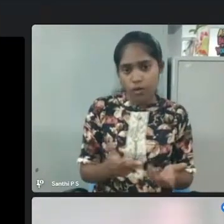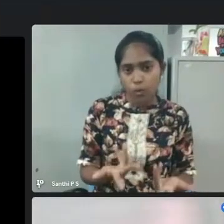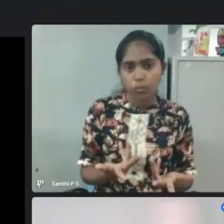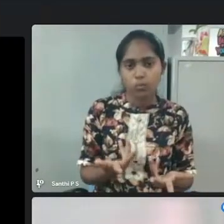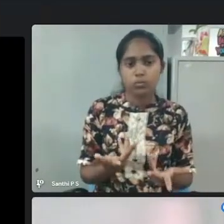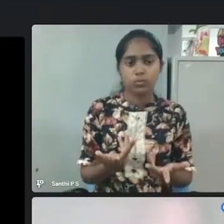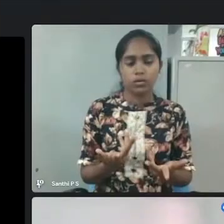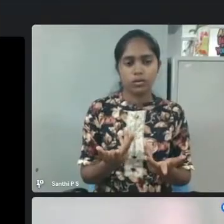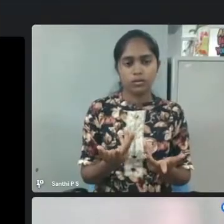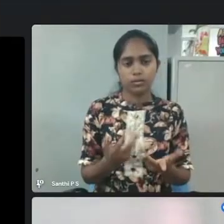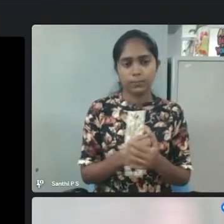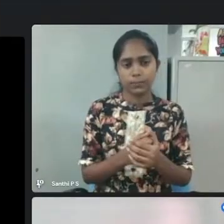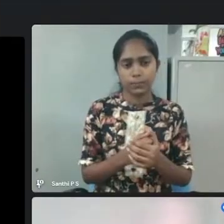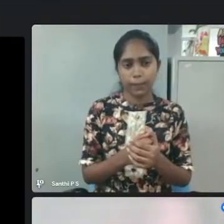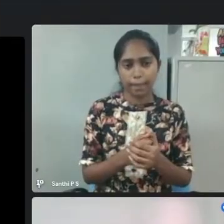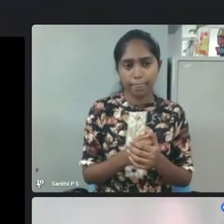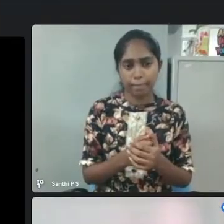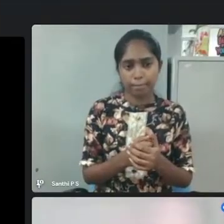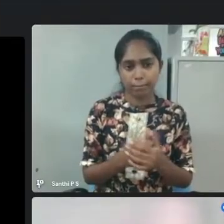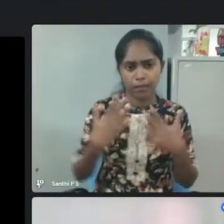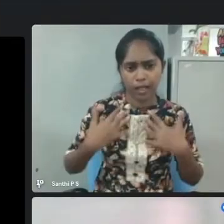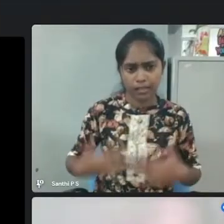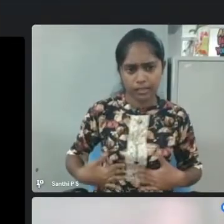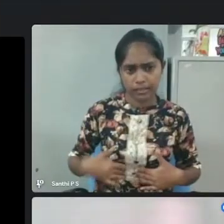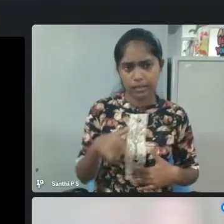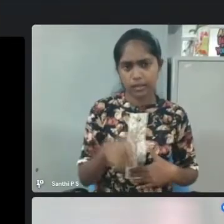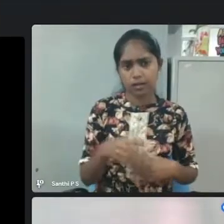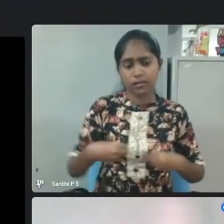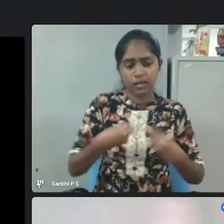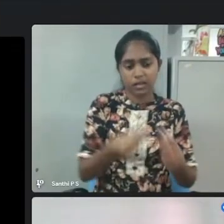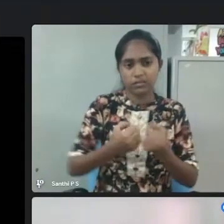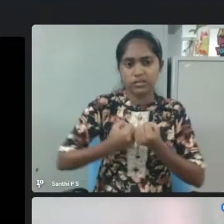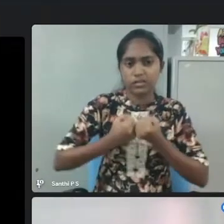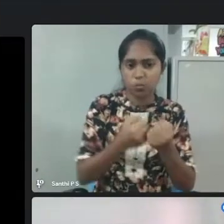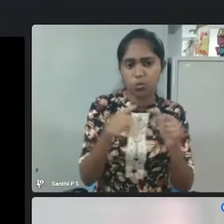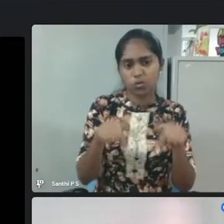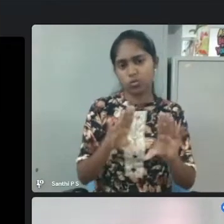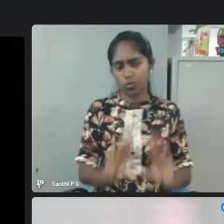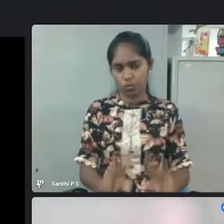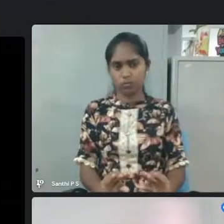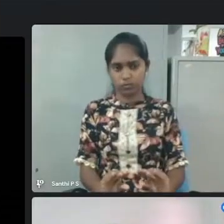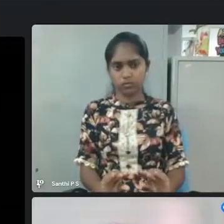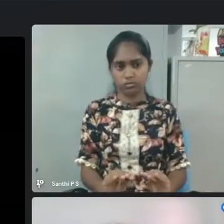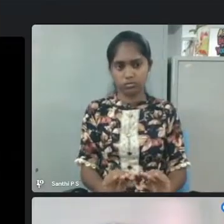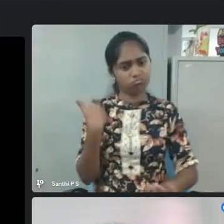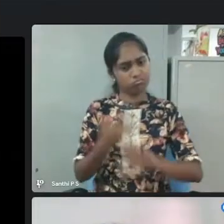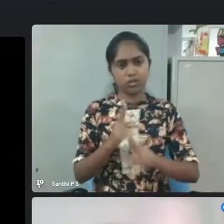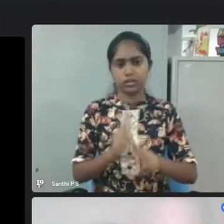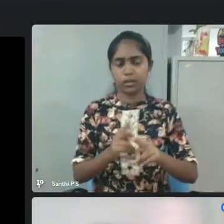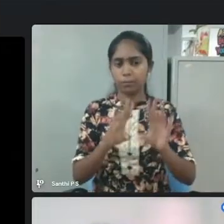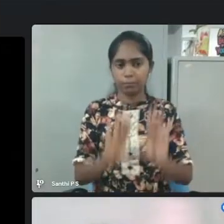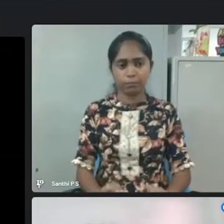കണ്ടു. ആരോഗ്യ മേഖലയിൽ അവർക്ക് ലഭിക്കുന്ന സംവിധാനങ്ങൾ പലപ്പോഴും കുറവാണ്. ഭിന്നശേഷിയുള്ള കുട്ടികൾ ഭിന്നശേഷിയില്ലാത്ത